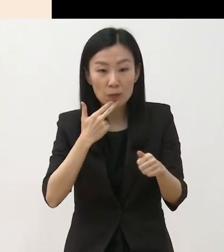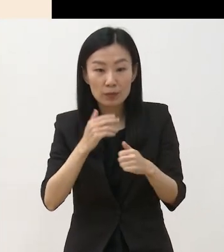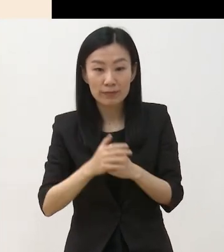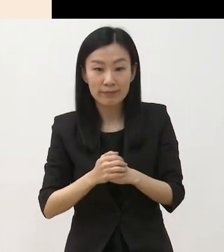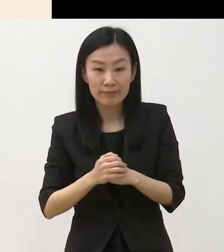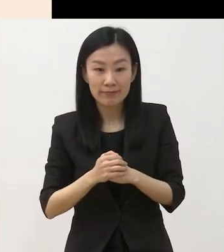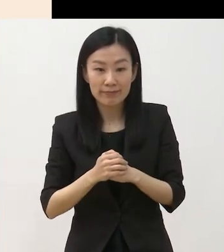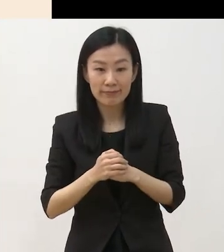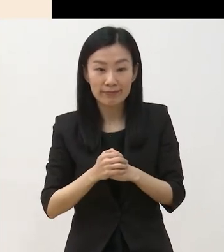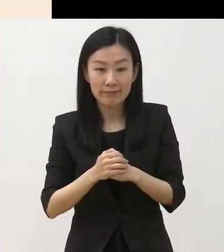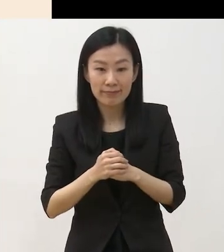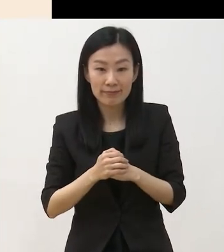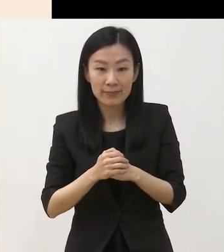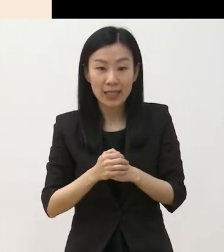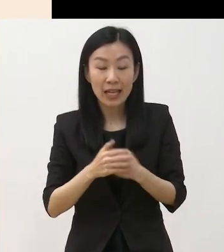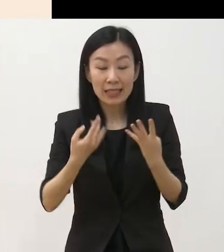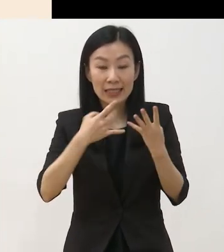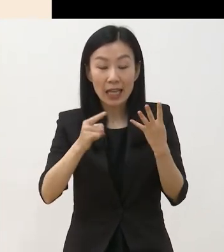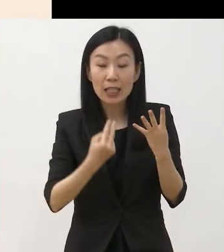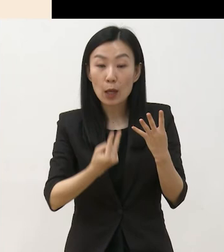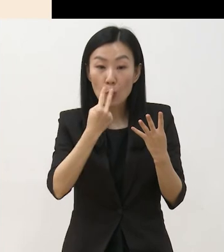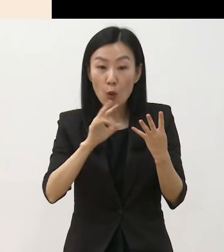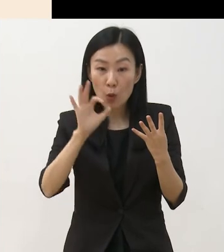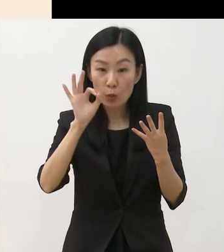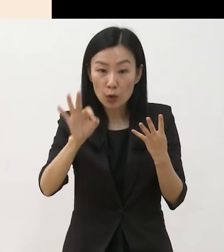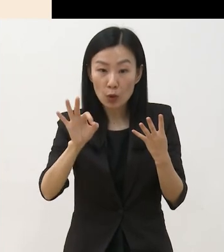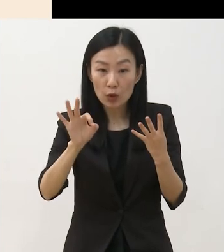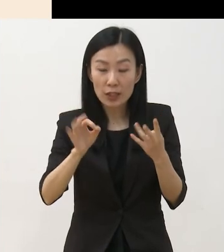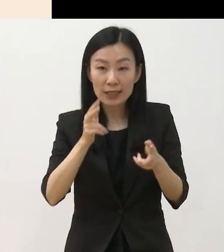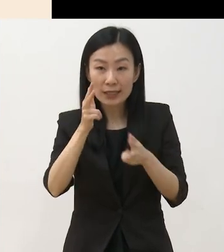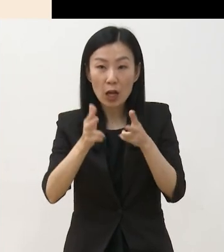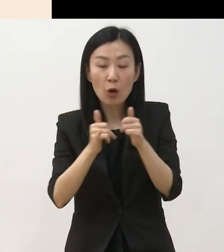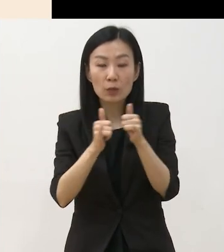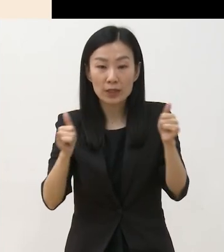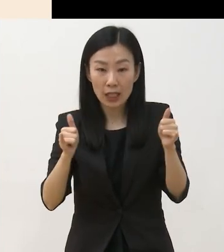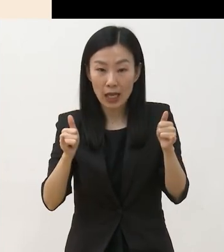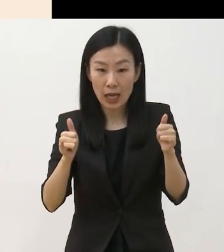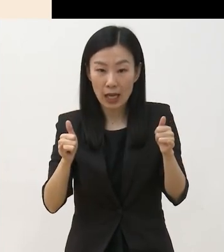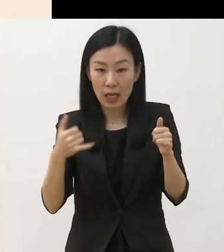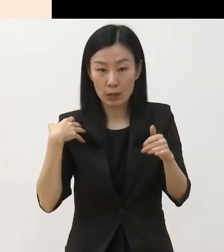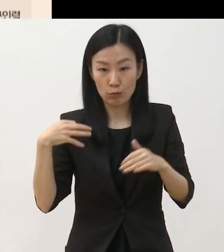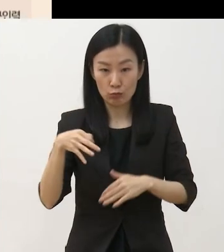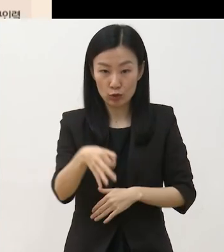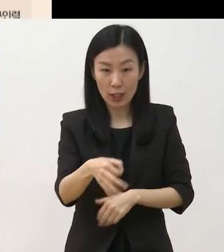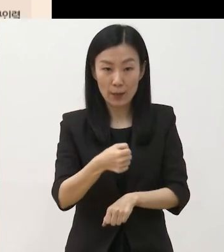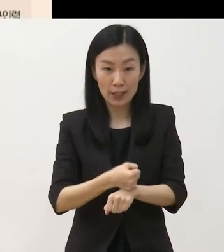보험료와 4대 보험료는 사업자가 부담을 하셔야 합니다.